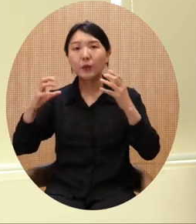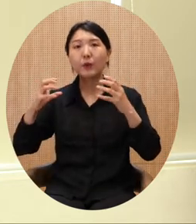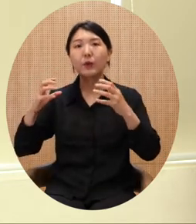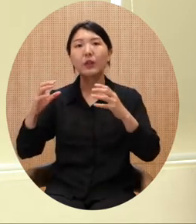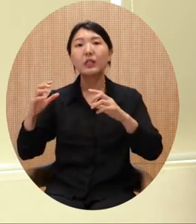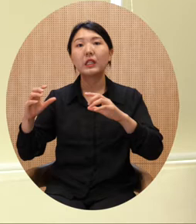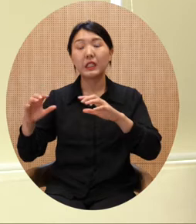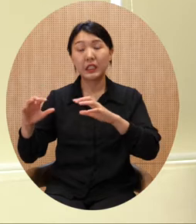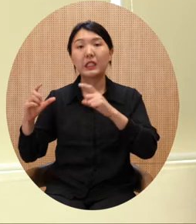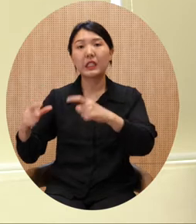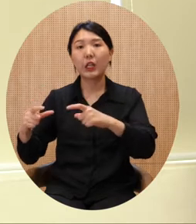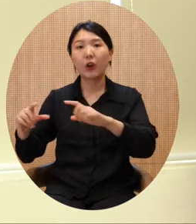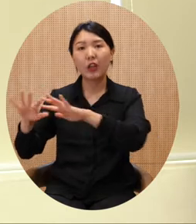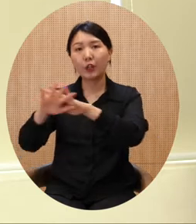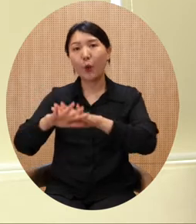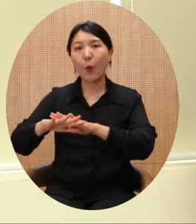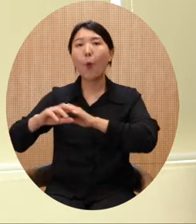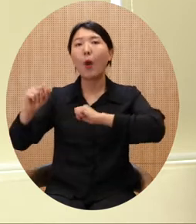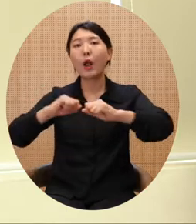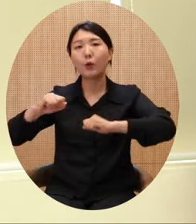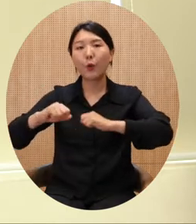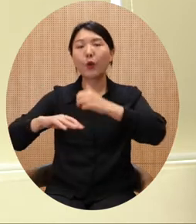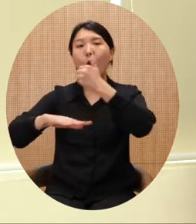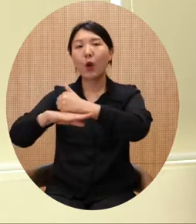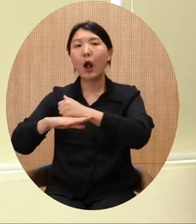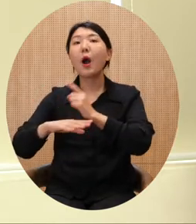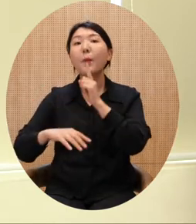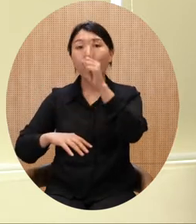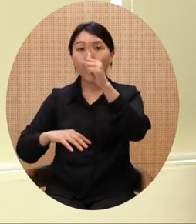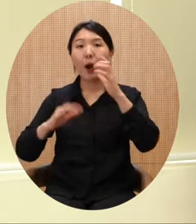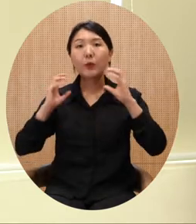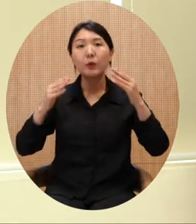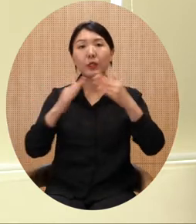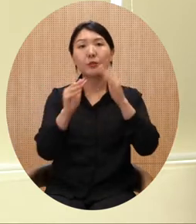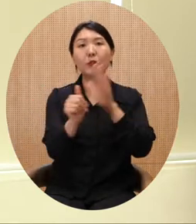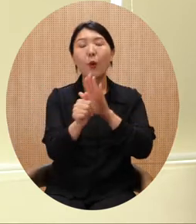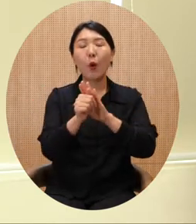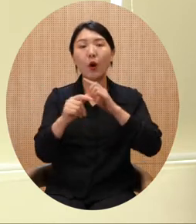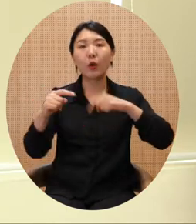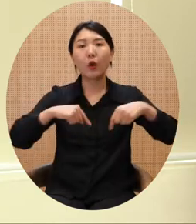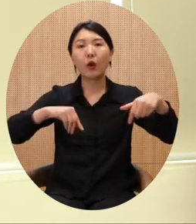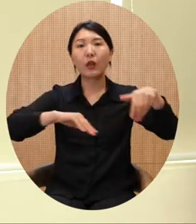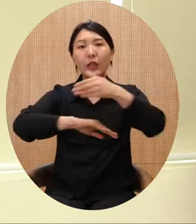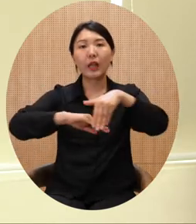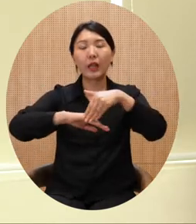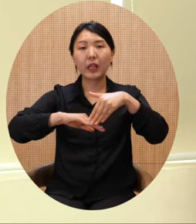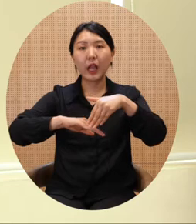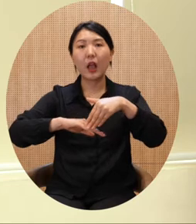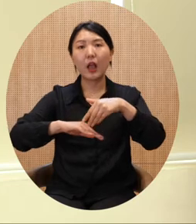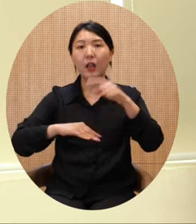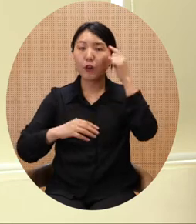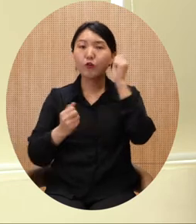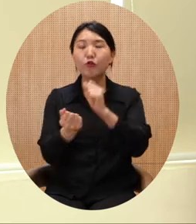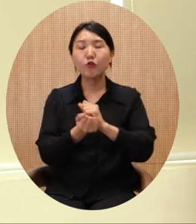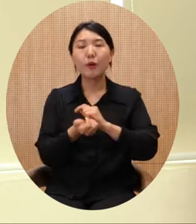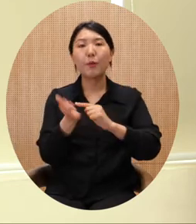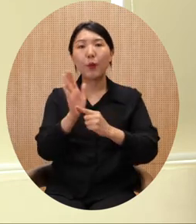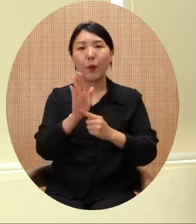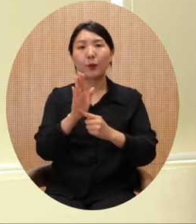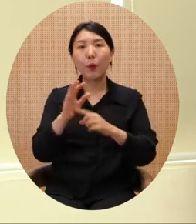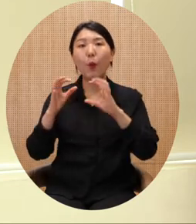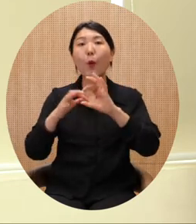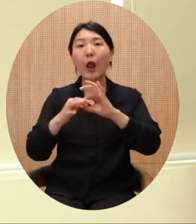아동주거환경개선 네트워크 활동 경과 보고, 아동주거비 지원 정책 연구에 대한 주제 발표, 이후